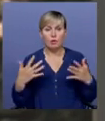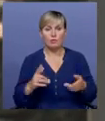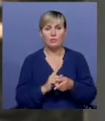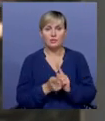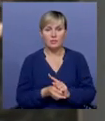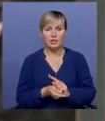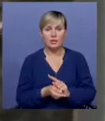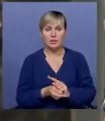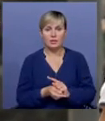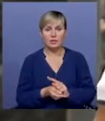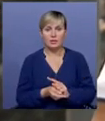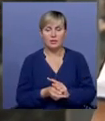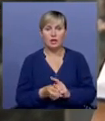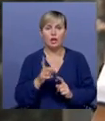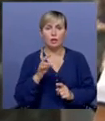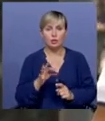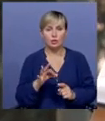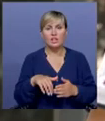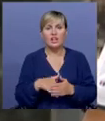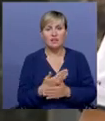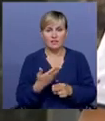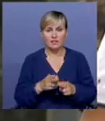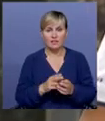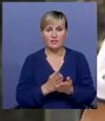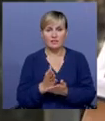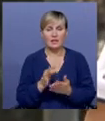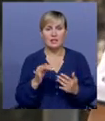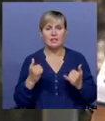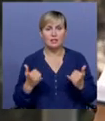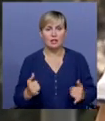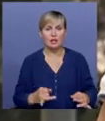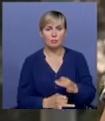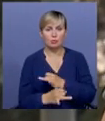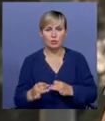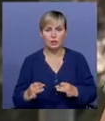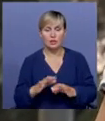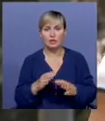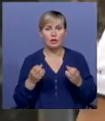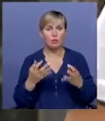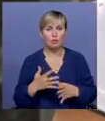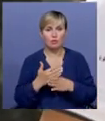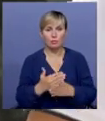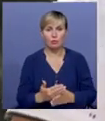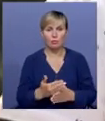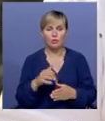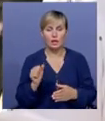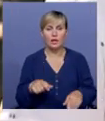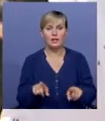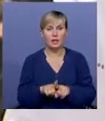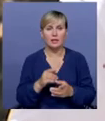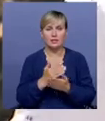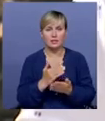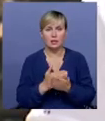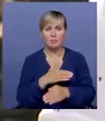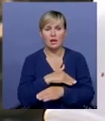изменении парадигмы, о новациях в этой сфере. И вот сейчас вот обсуждается не просто помощь, а вот именно вот такая